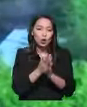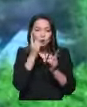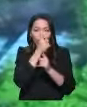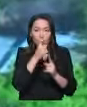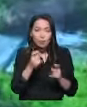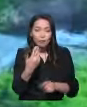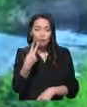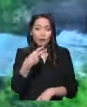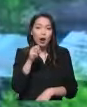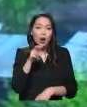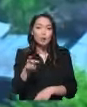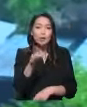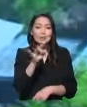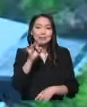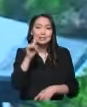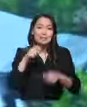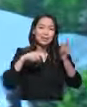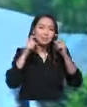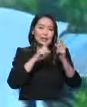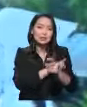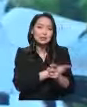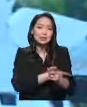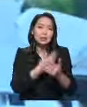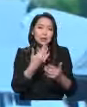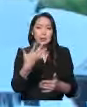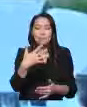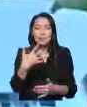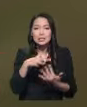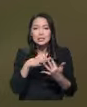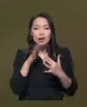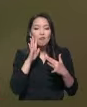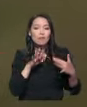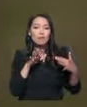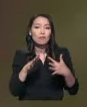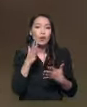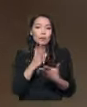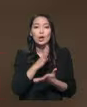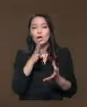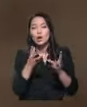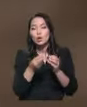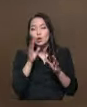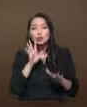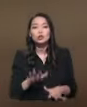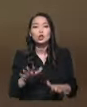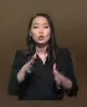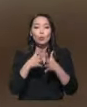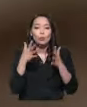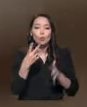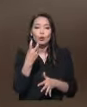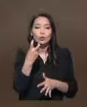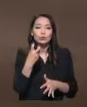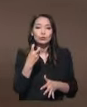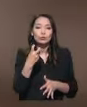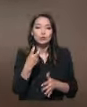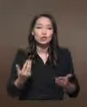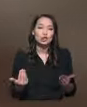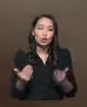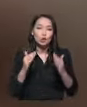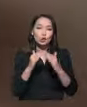20 апреля в республике из-за проливных дождей сошло порядка 50 селей. В результате оказалось затоплено более 200 жилых